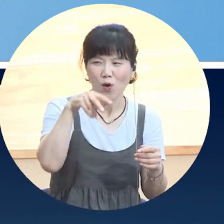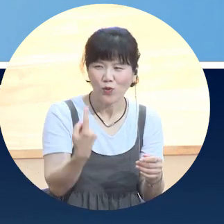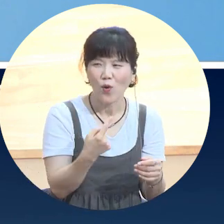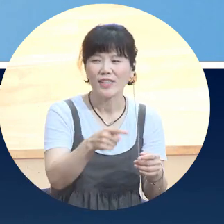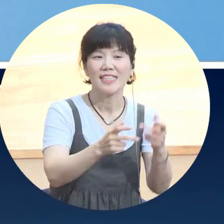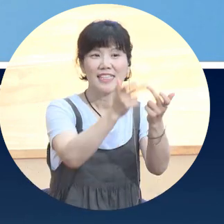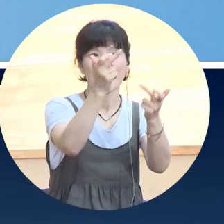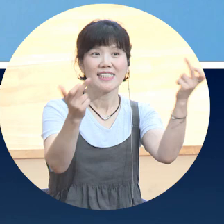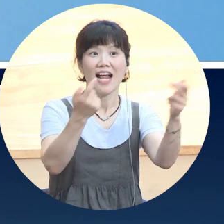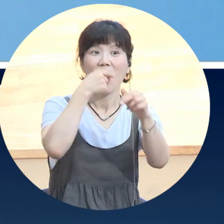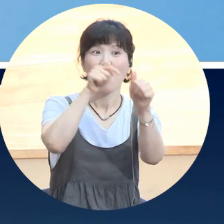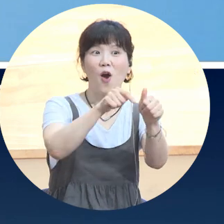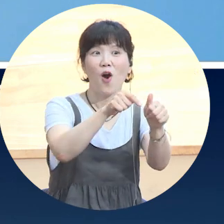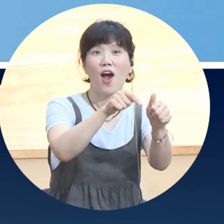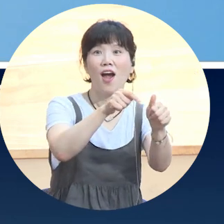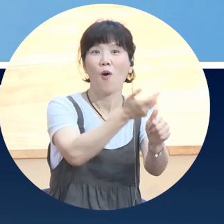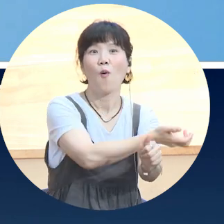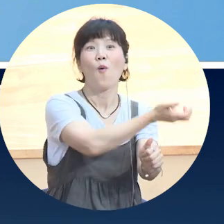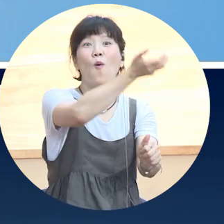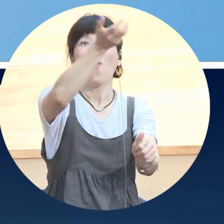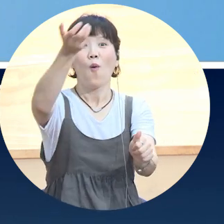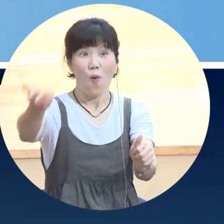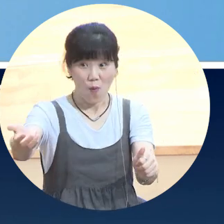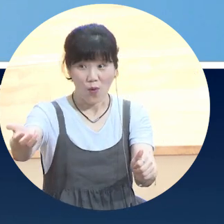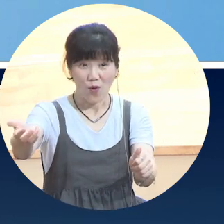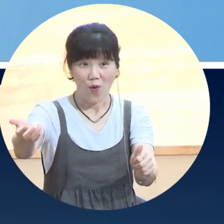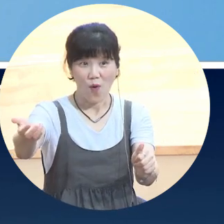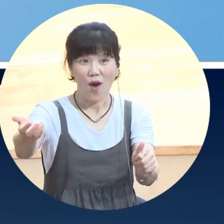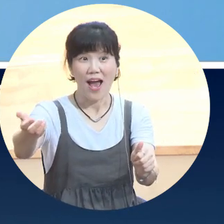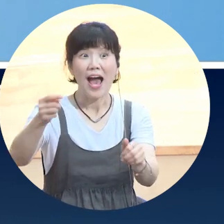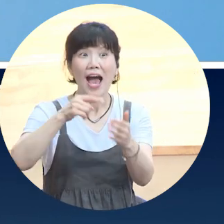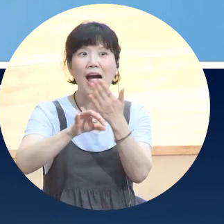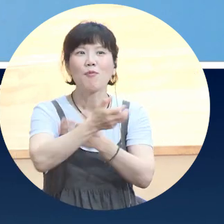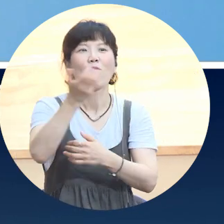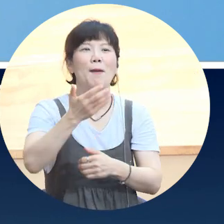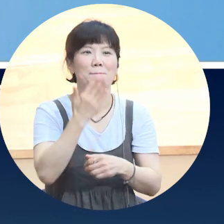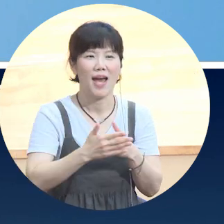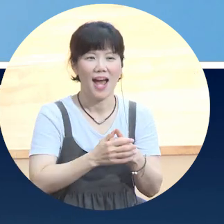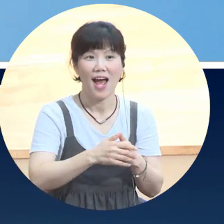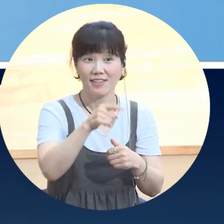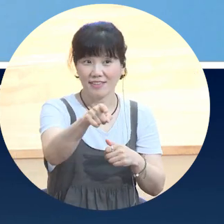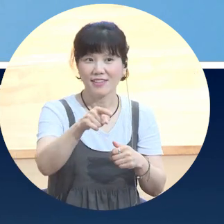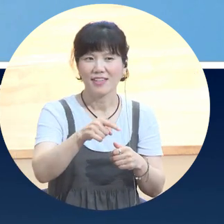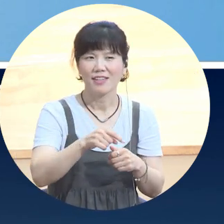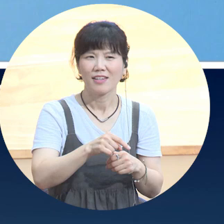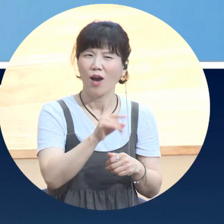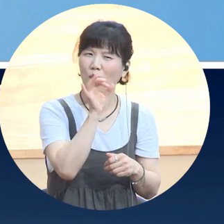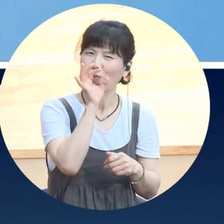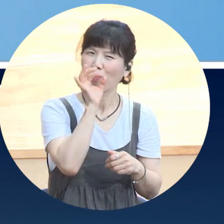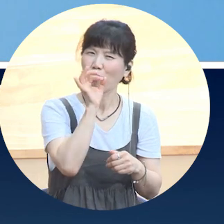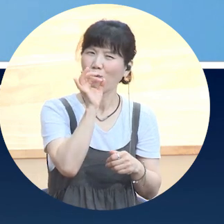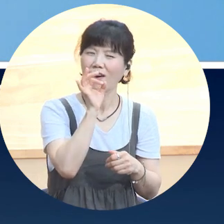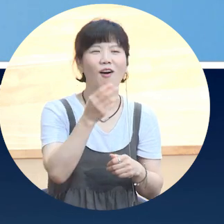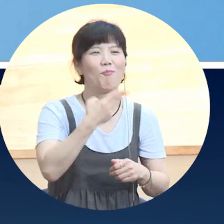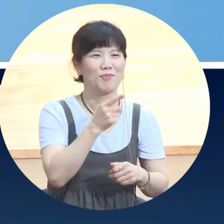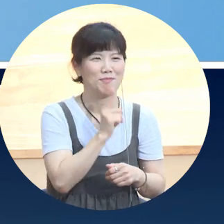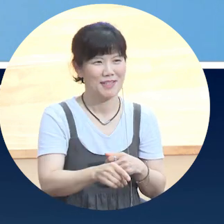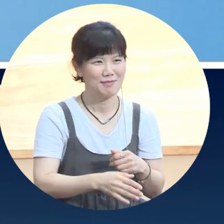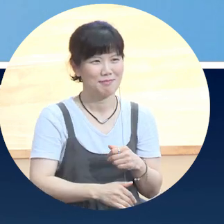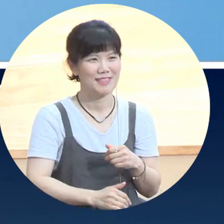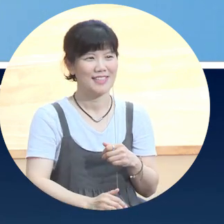저기로 옮겨 지라 며 옮겨질 것이요 또 너희가 못할 것이 없으리라 할렐루야